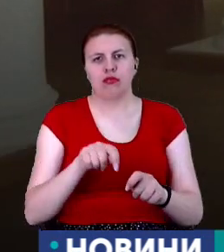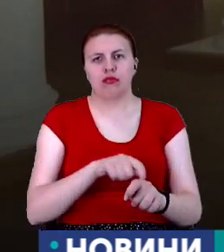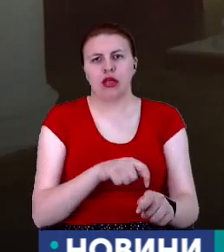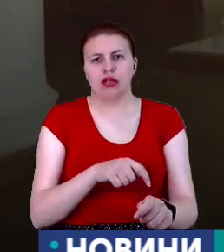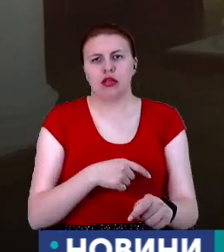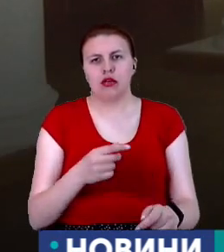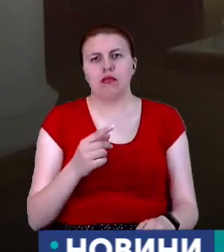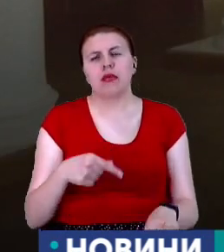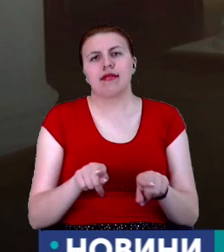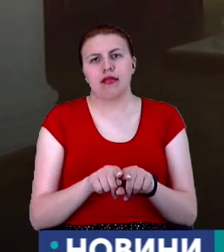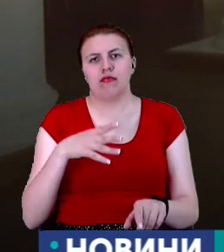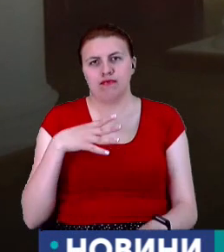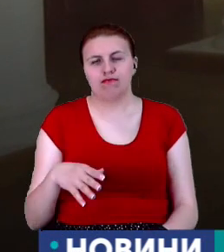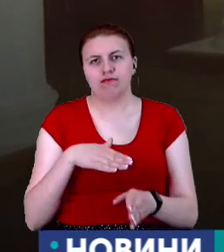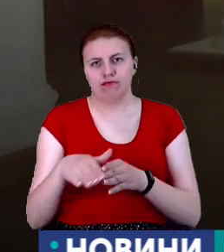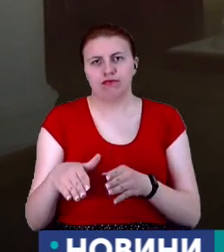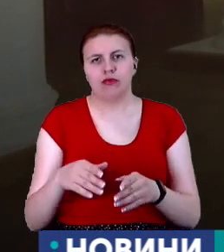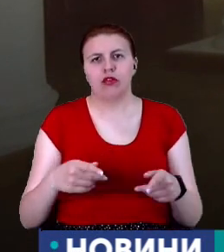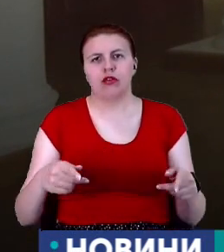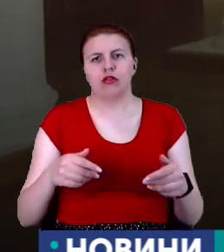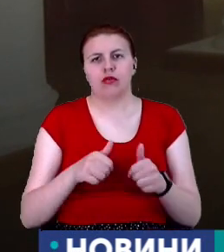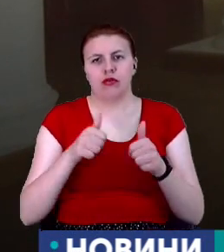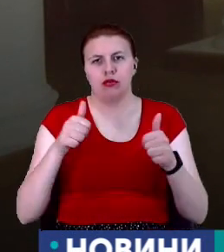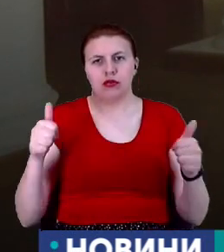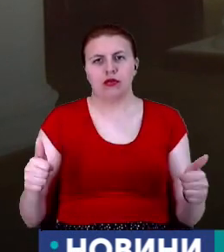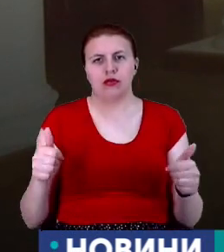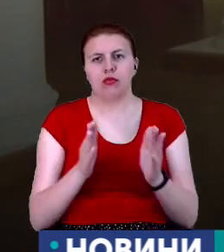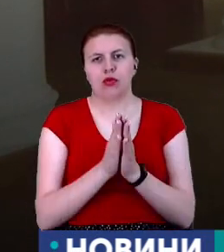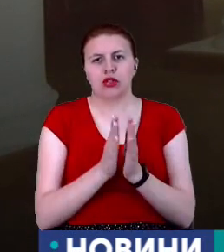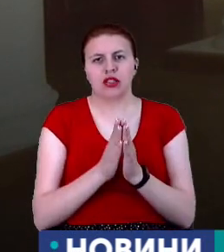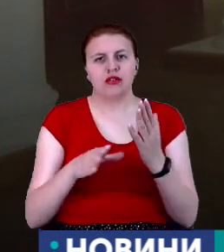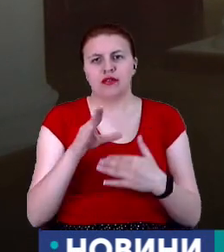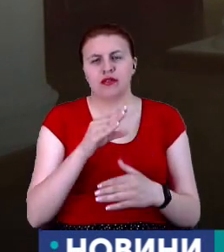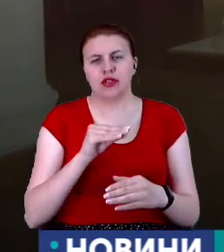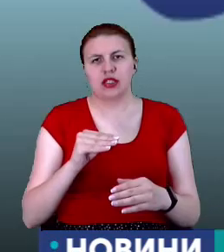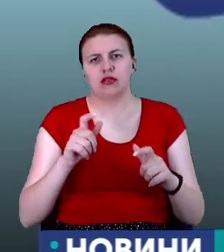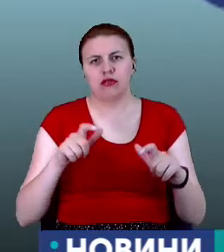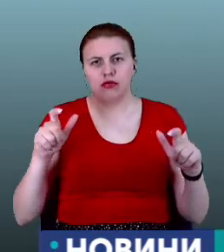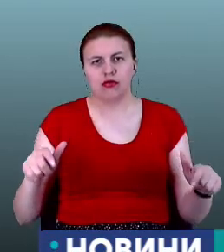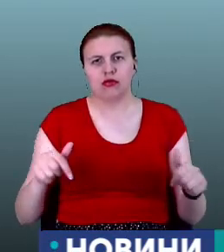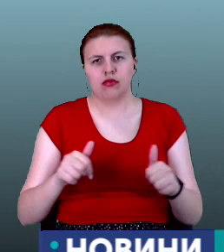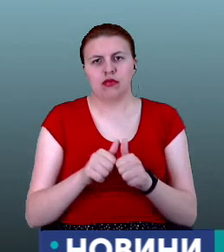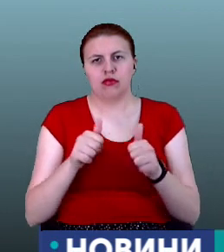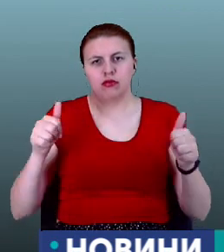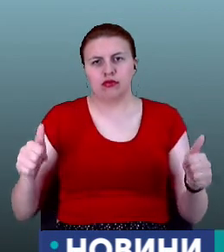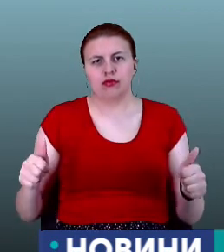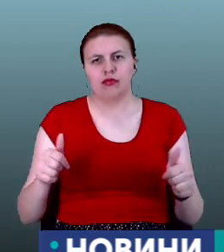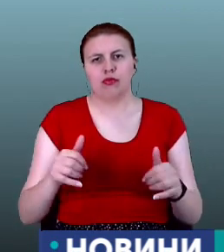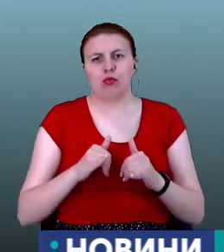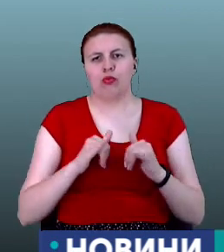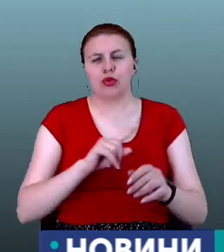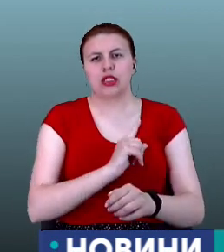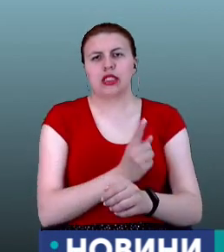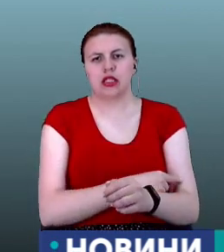цього правила, ми тримали дистанцію, ми просили всіх наших глядачів, щоб вони тримали дистанцію 1,5 метри. Посилили карантинні обмеження